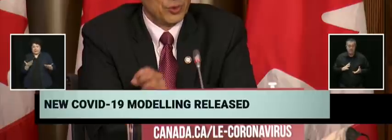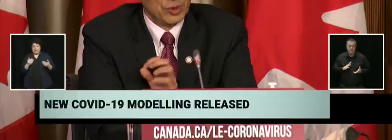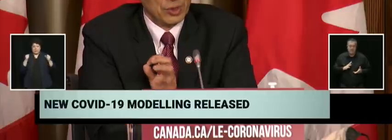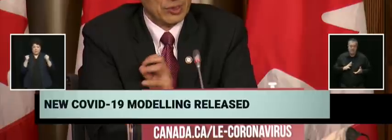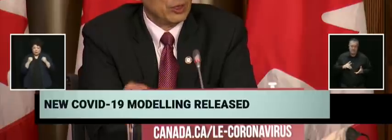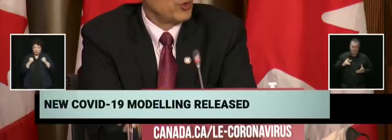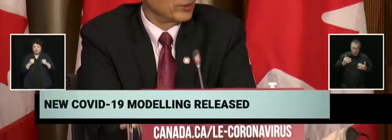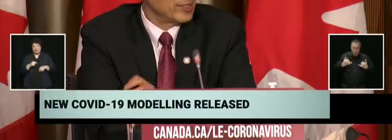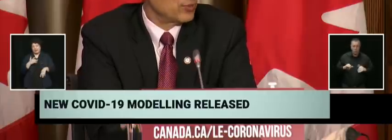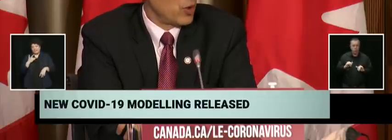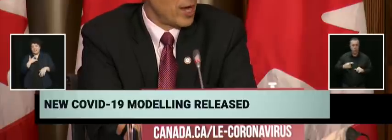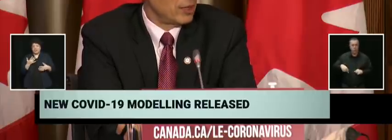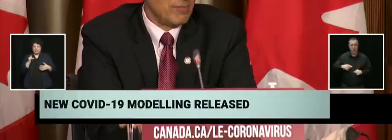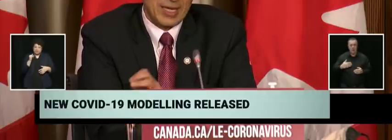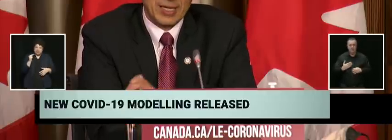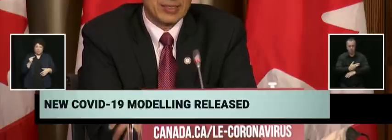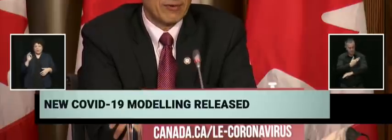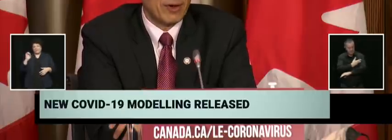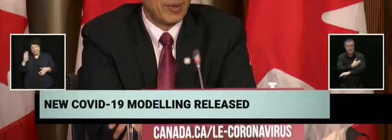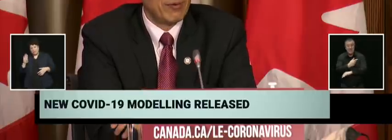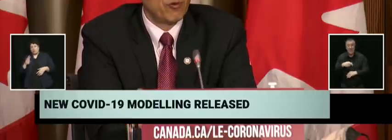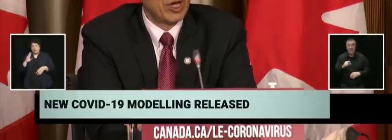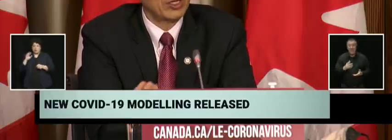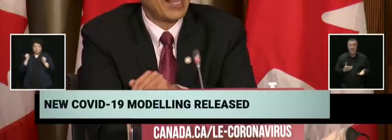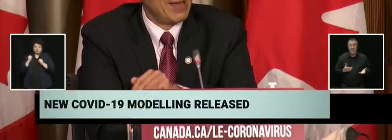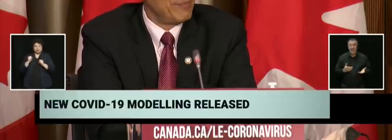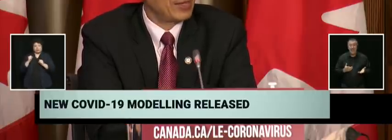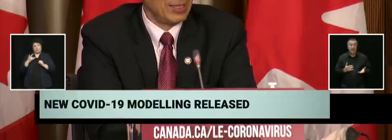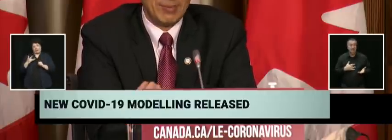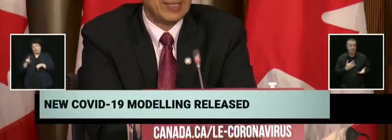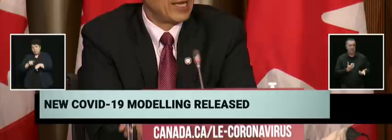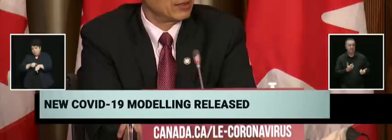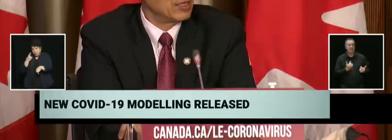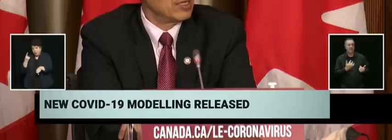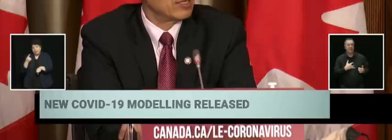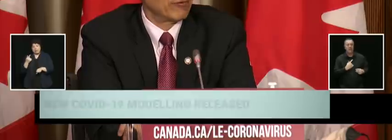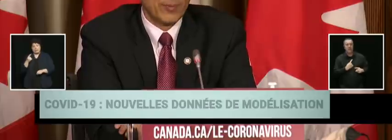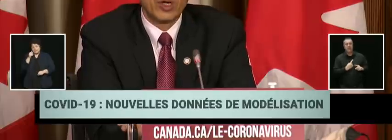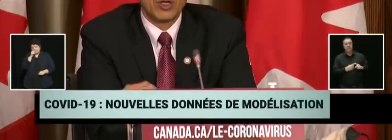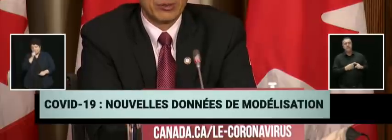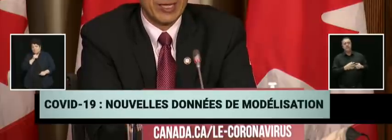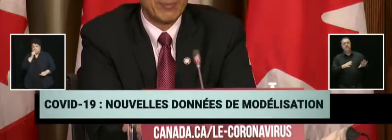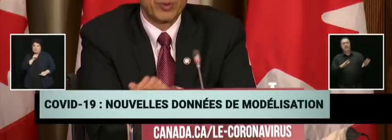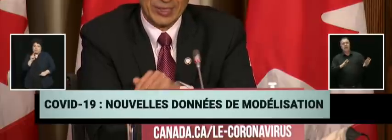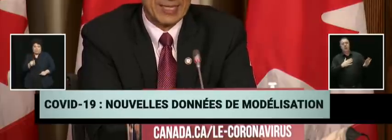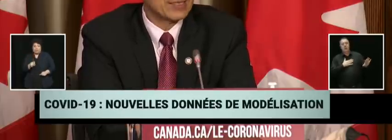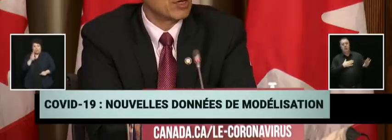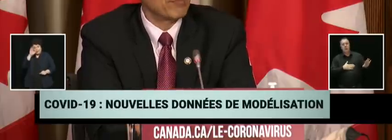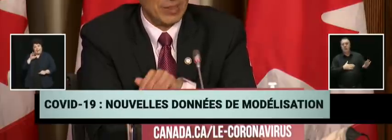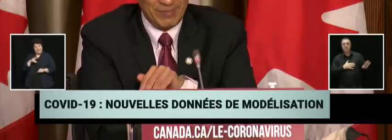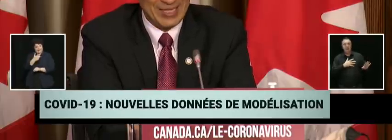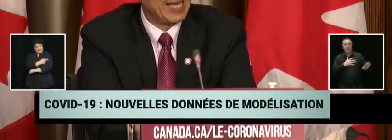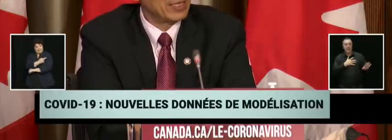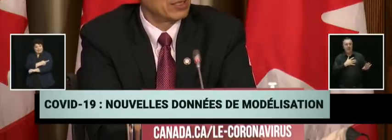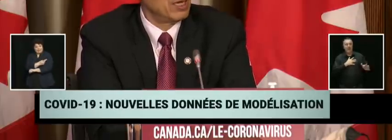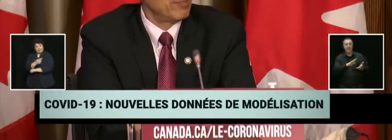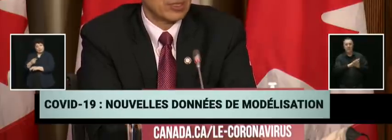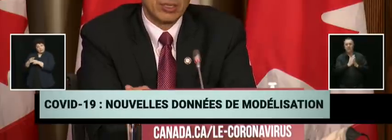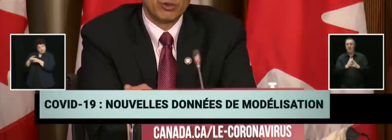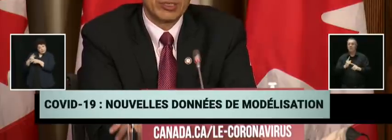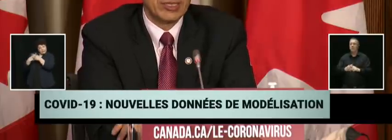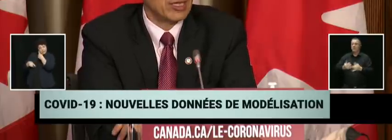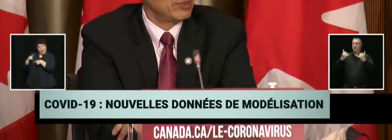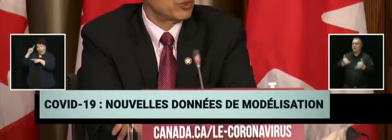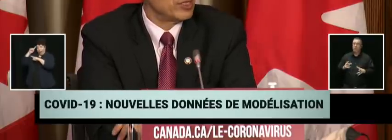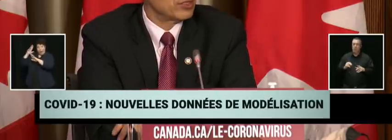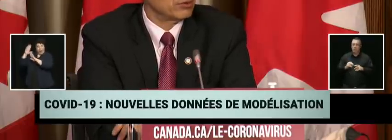un peu lueur d'espoir, mais ça ne va pas avoir un impact immédiat. C'est vraiment à long terme, pour l'instant, immédiat, parce